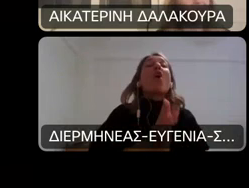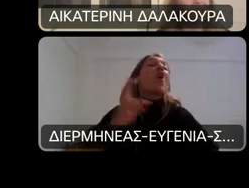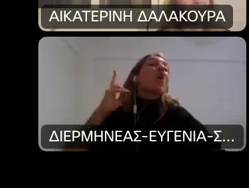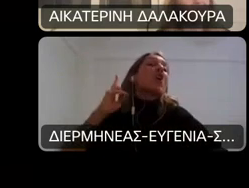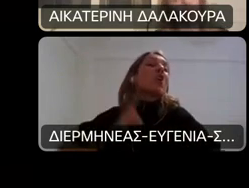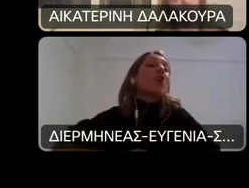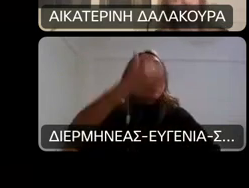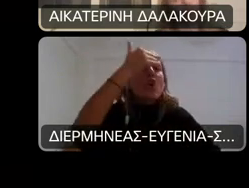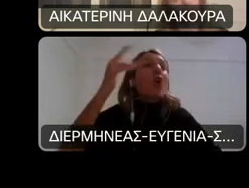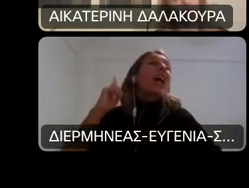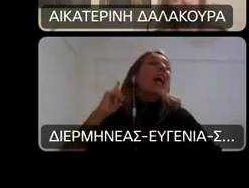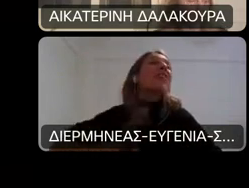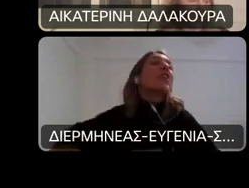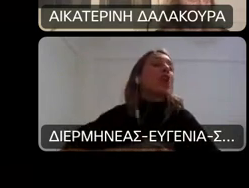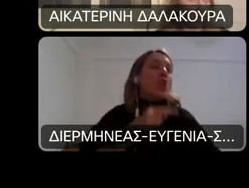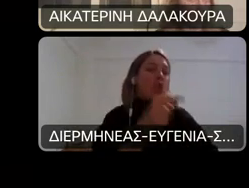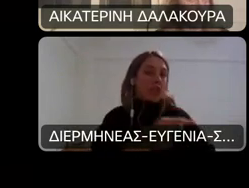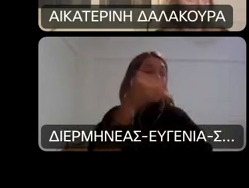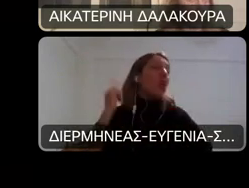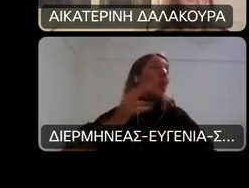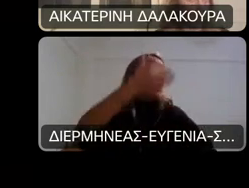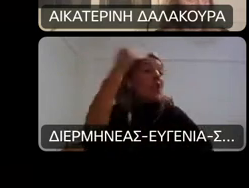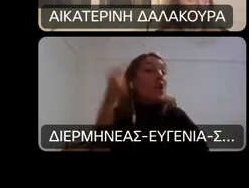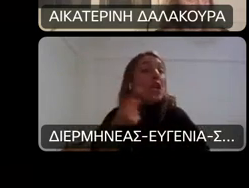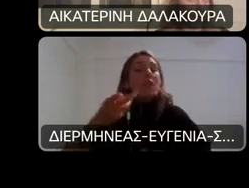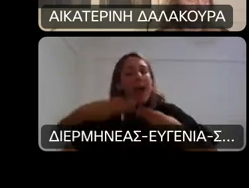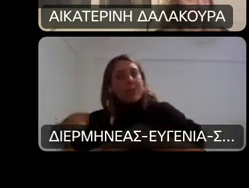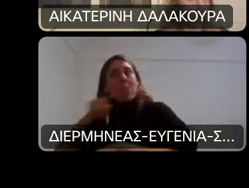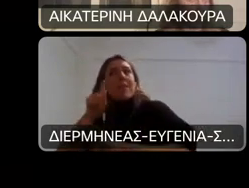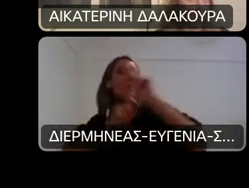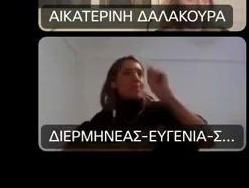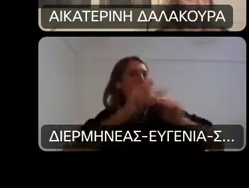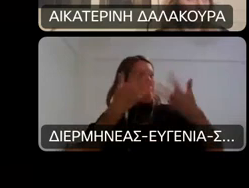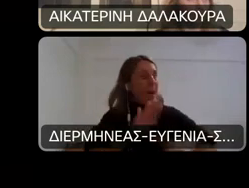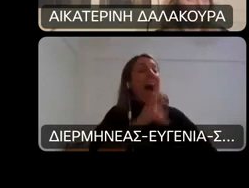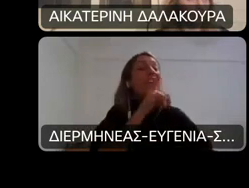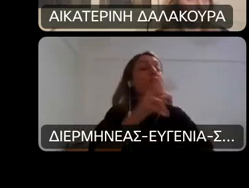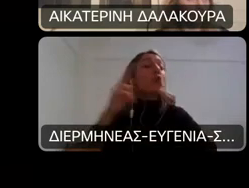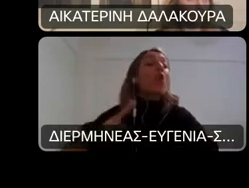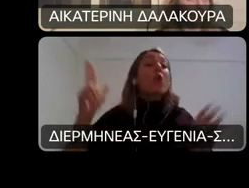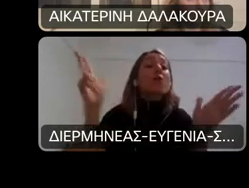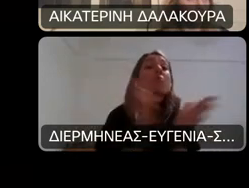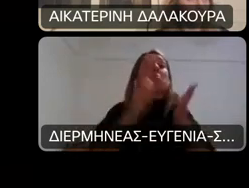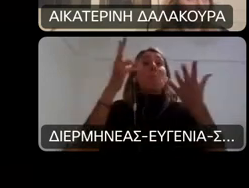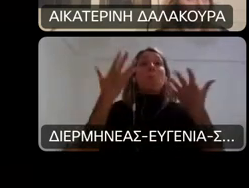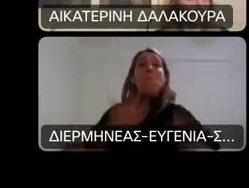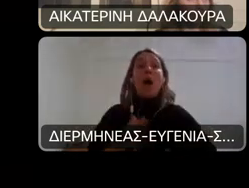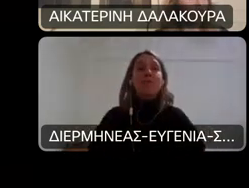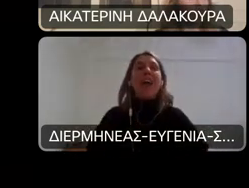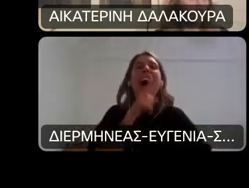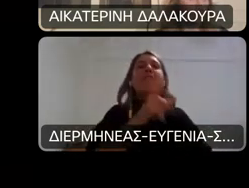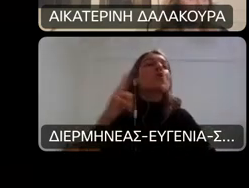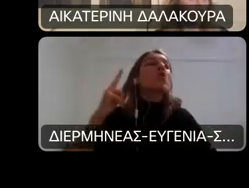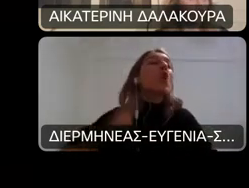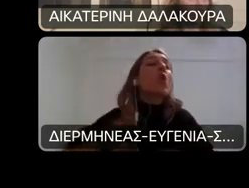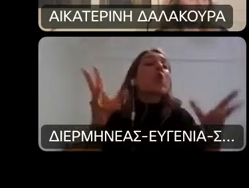ισότητα στην έρευνα, έναν άλλο κώδικα που έφτιαξε η Επιτροπή Ενέκτημα το Πανεπιστήμιο και είναι κώδικας επίσημος. Σε αυτόν τον κώδικα